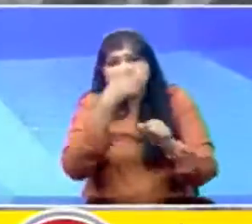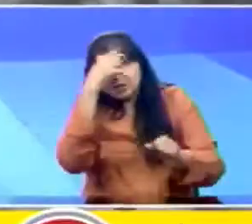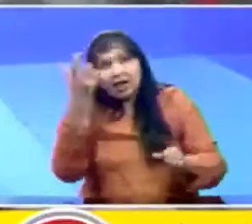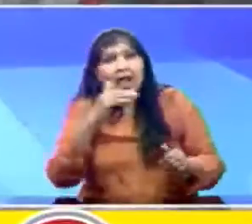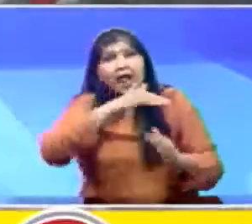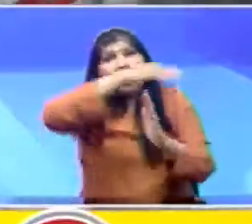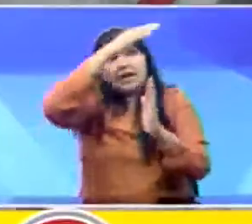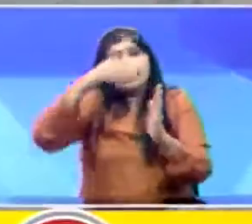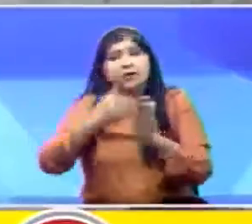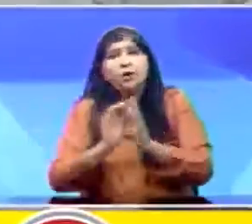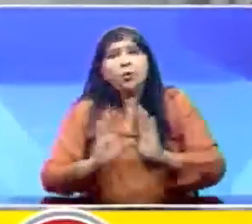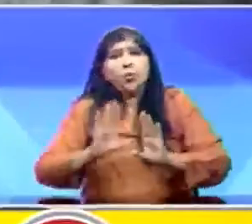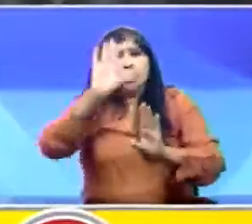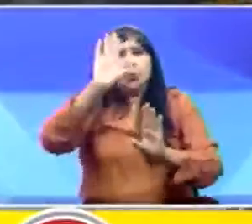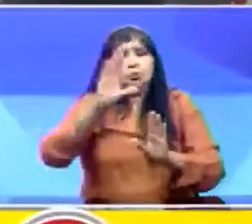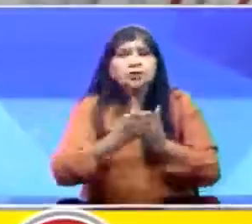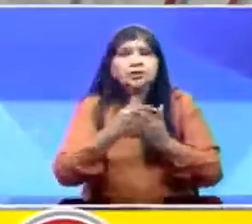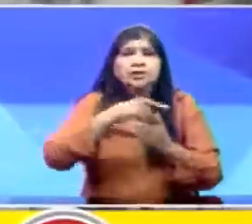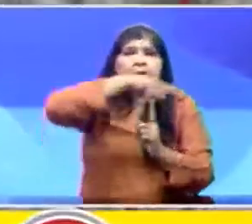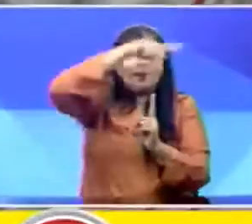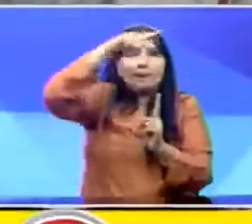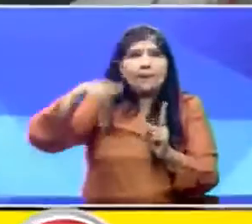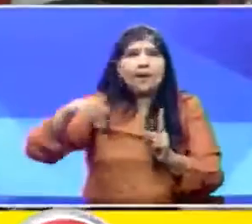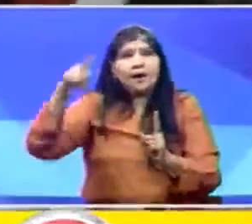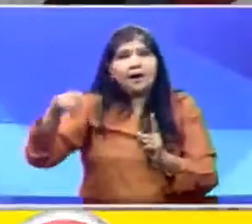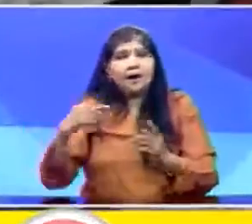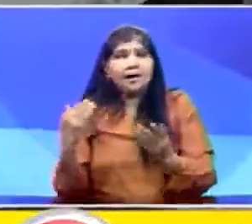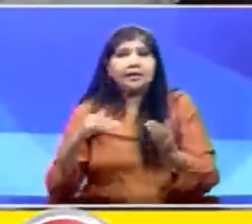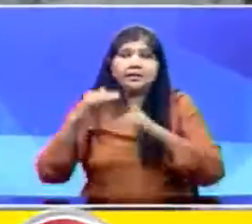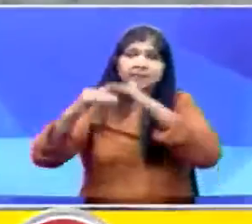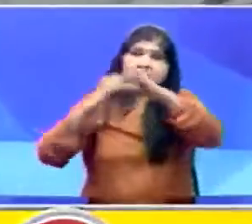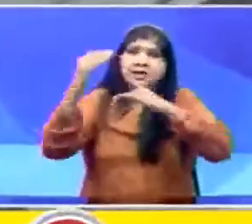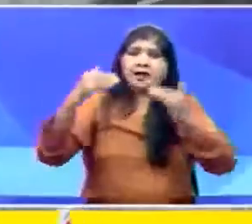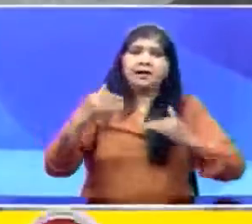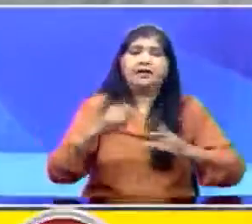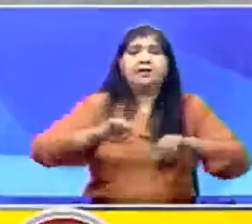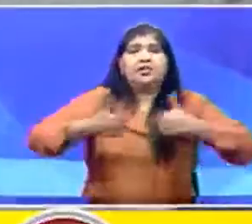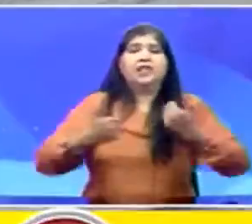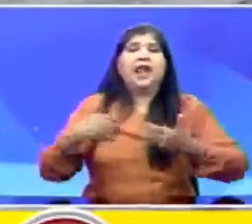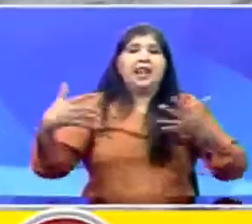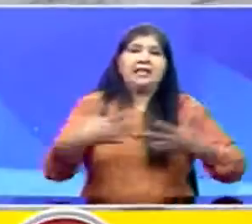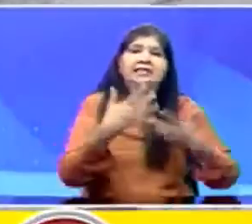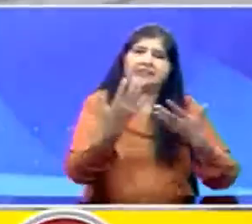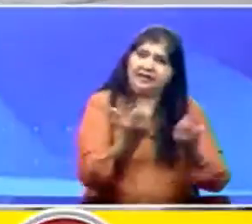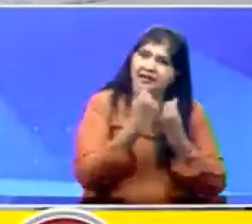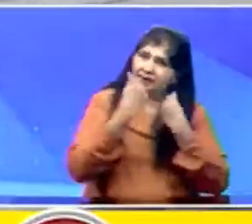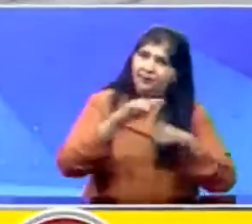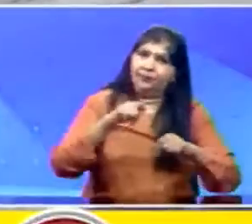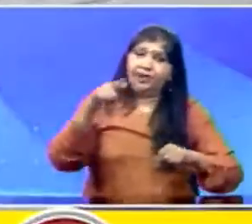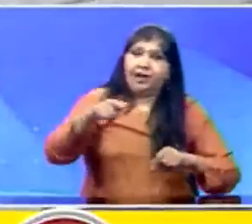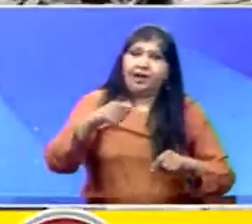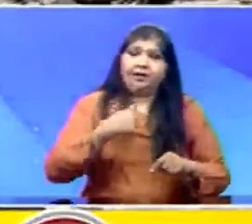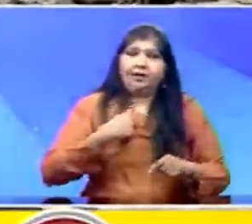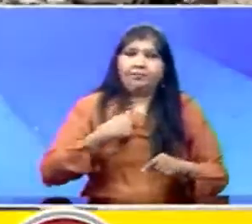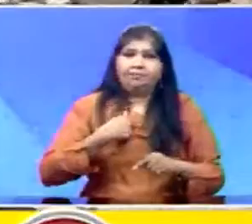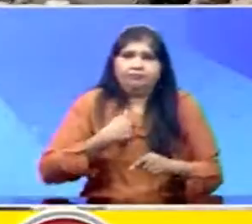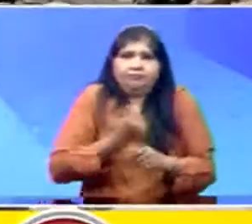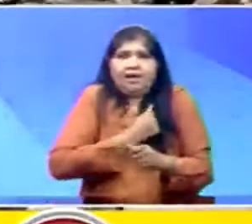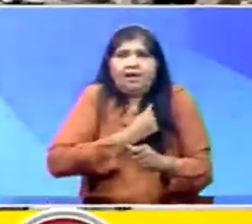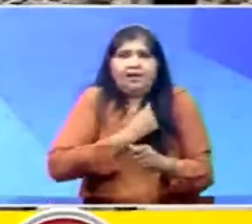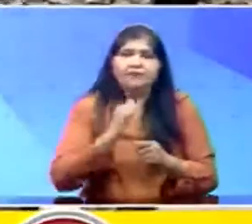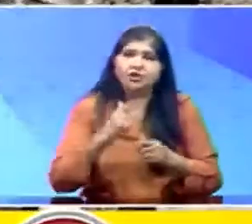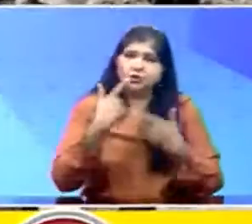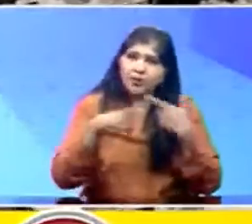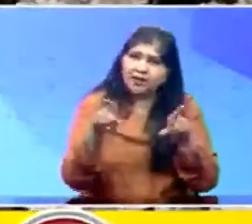और उंची पहाड़ियों पर चड़ेने की चुना होती है पूरुना ने अपने बुलंद हॉस्टलों के